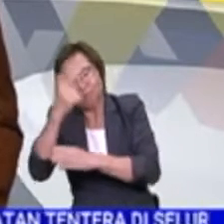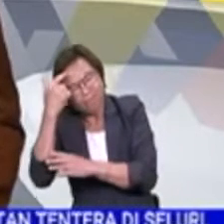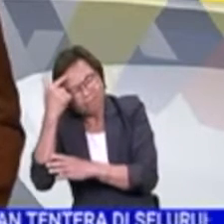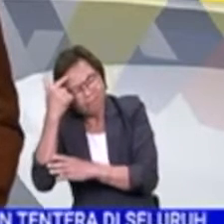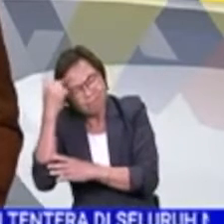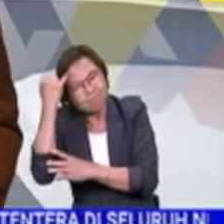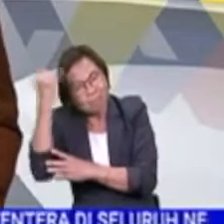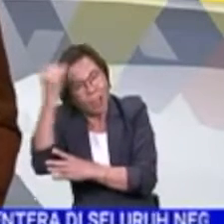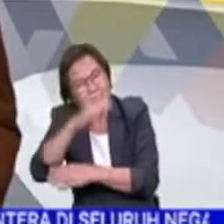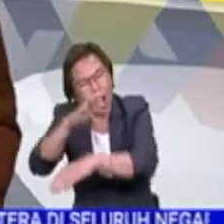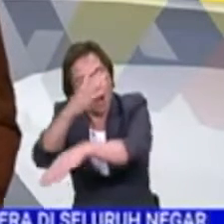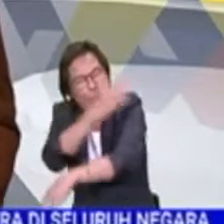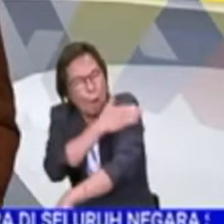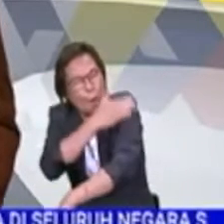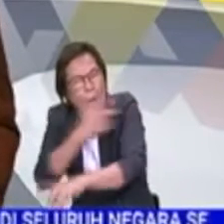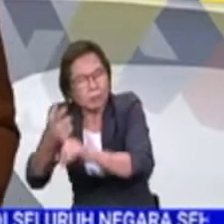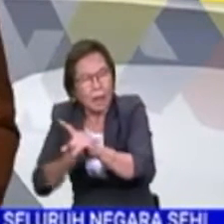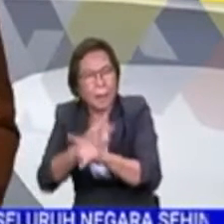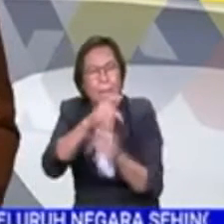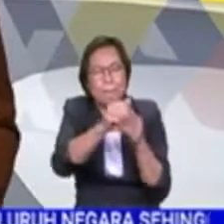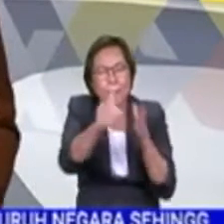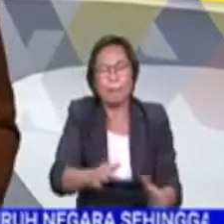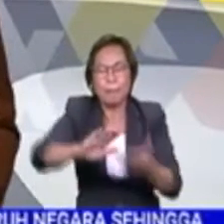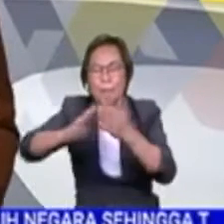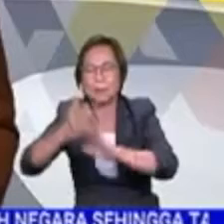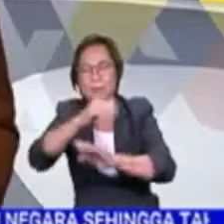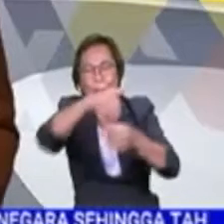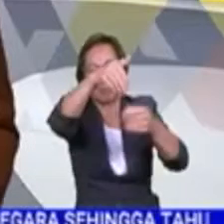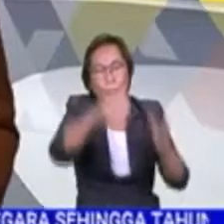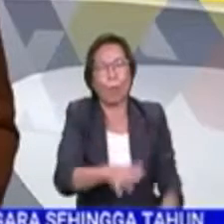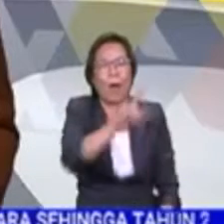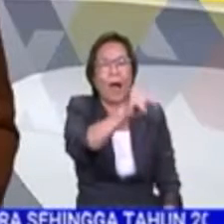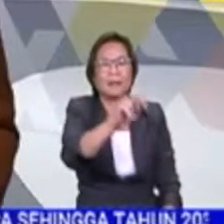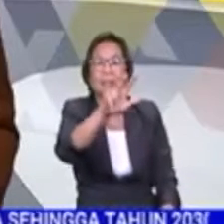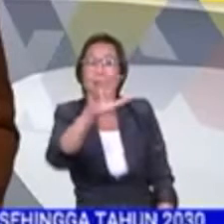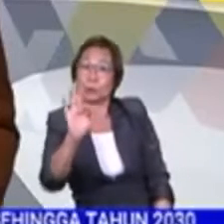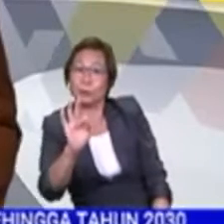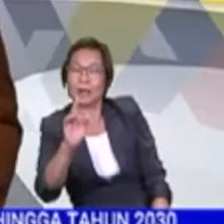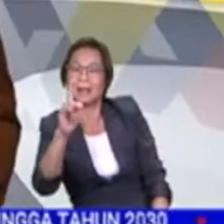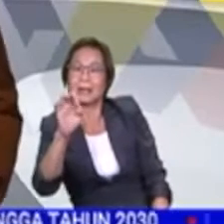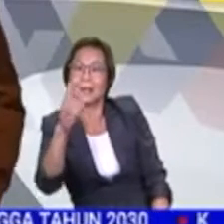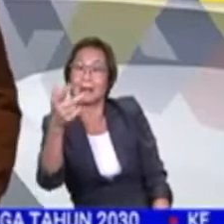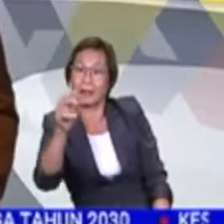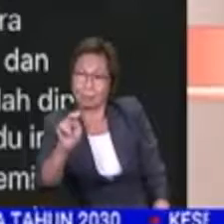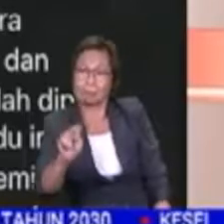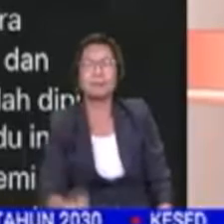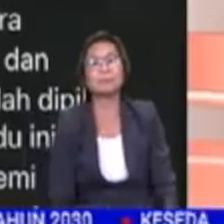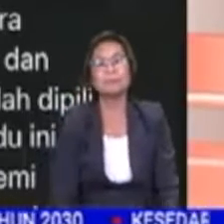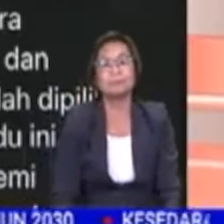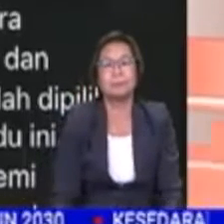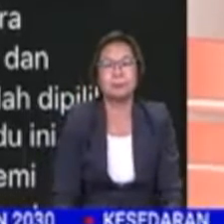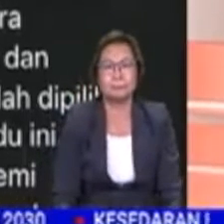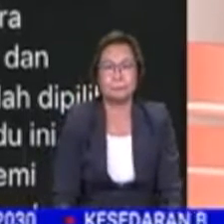kira pandangan dan desakan daripada pimpinan masyarakat dan pengundi DUN N39 Krian.